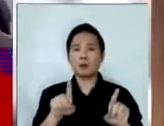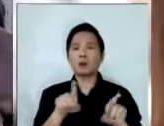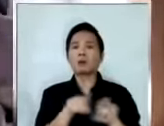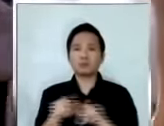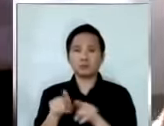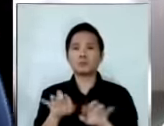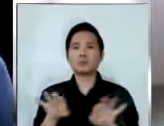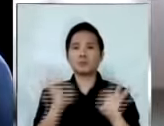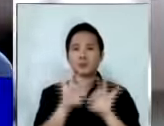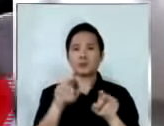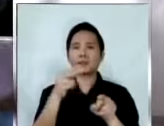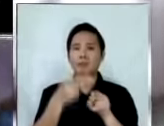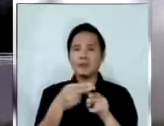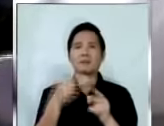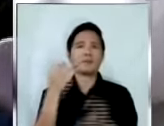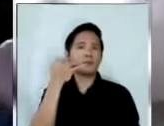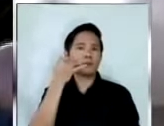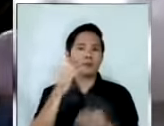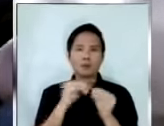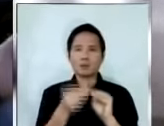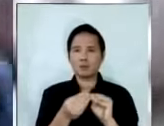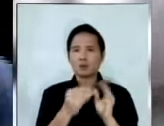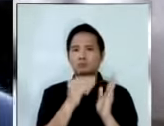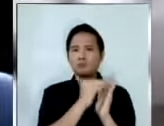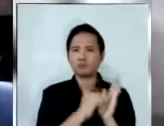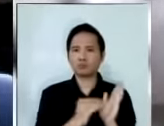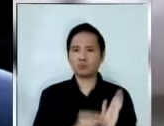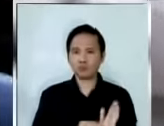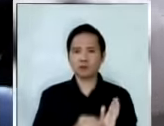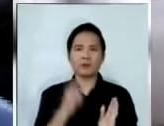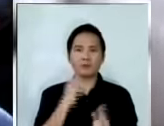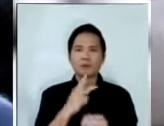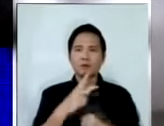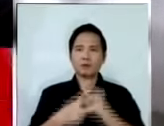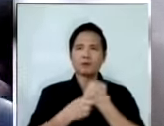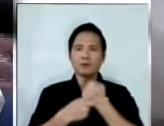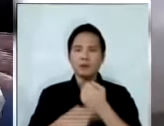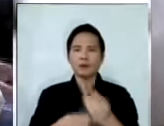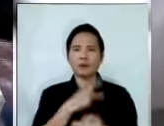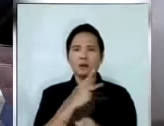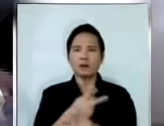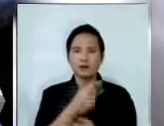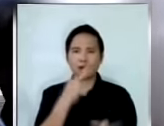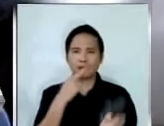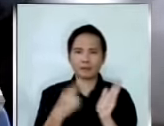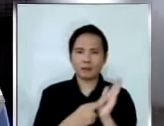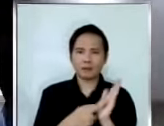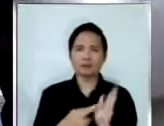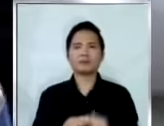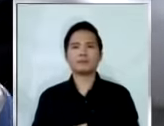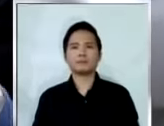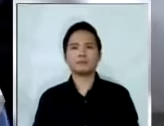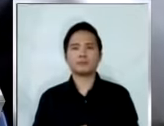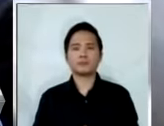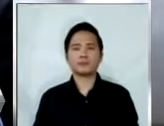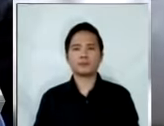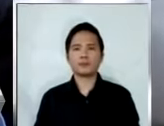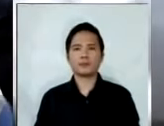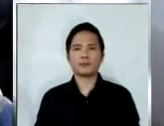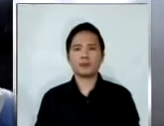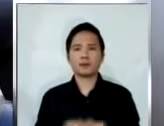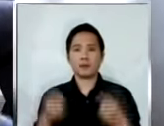dun sa terminal, yun ay nasasa ilalim sila sa thermal scanning. Yung problema, yung mga sumasakay sa gitna ng ruta, dahil wala ngang konduktor